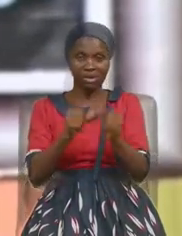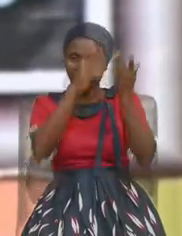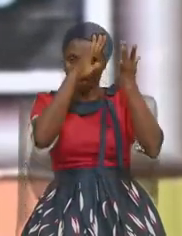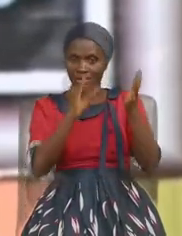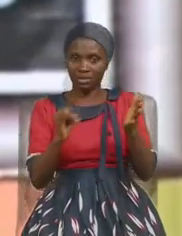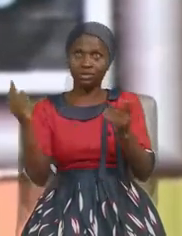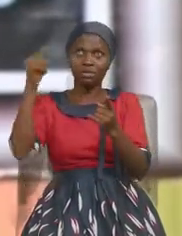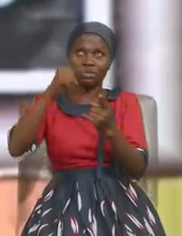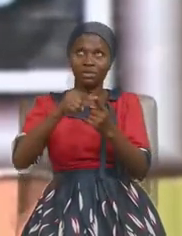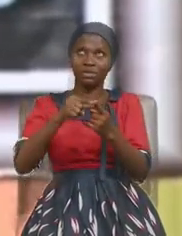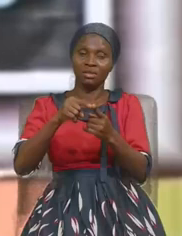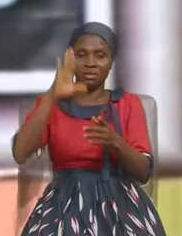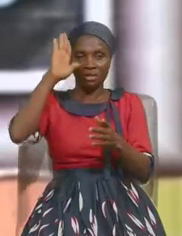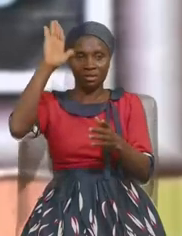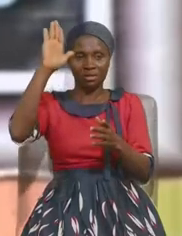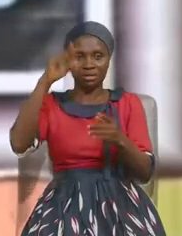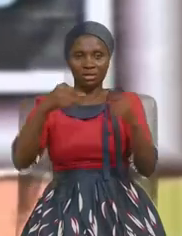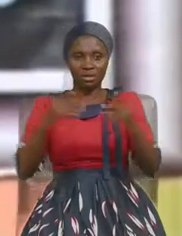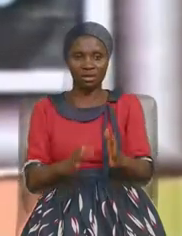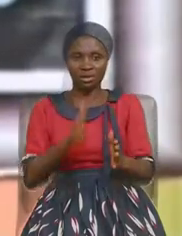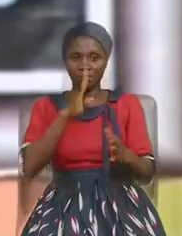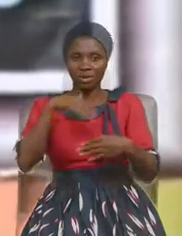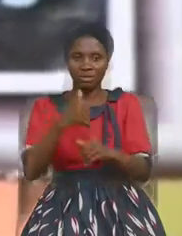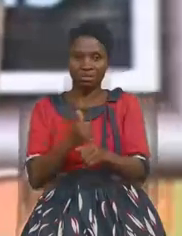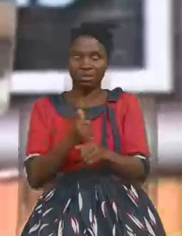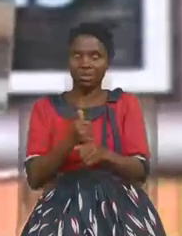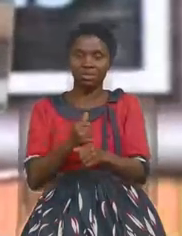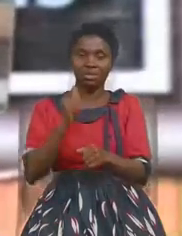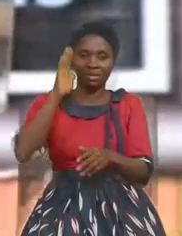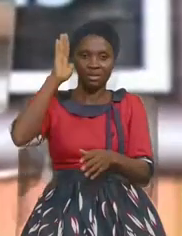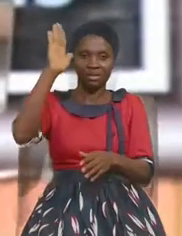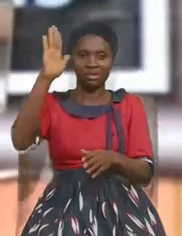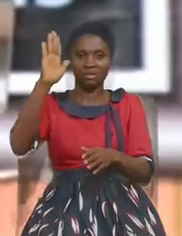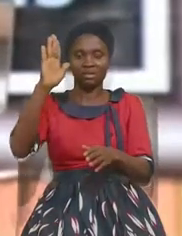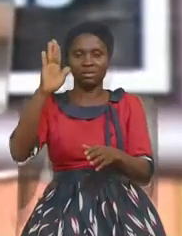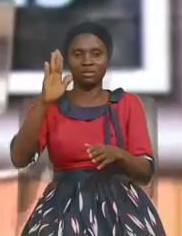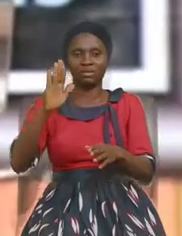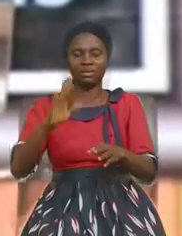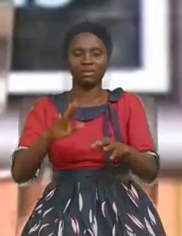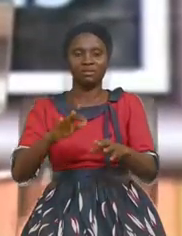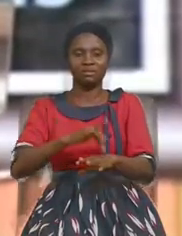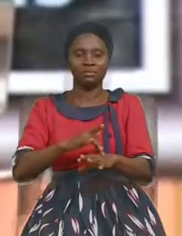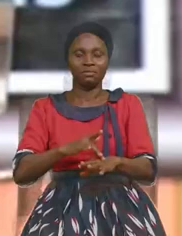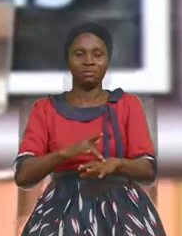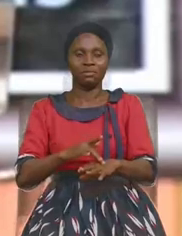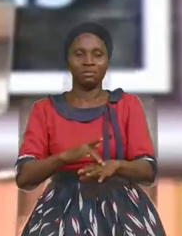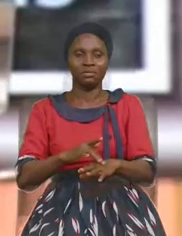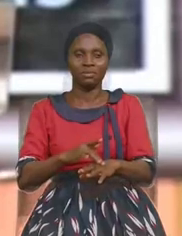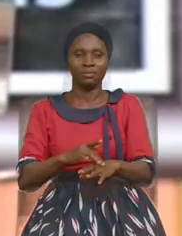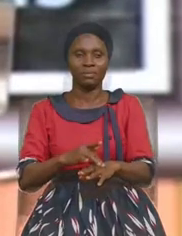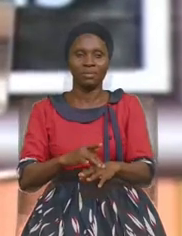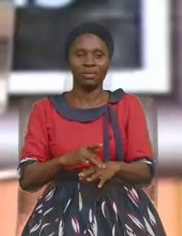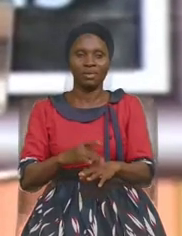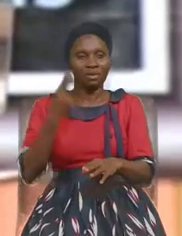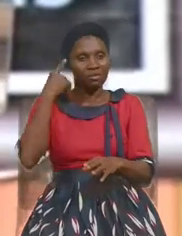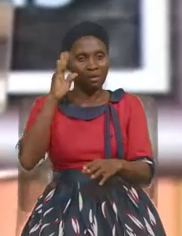offert cet sacrifice pour les péchés, s'est assis pour toujours à la droite de Dieu, attendant désormais que ses ennemis soient devenus son marche-pied. Verset 14. Car